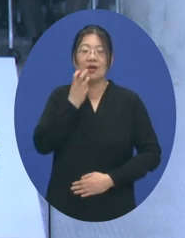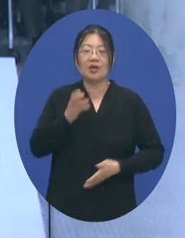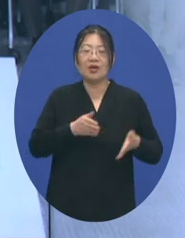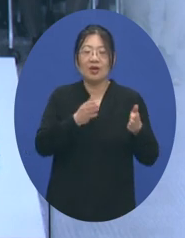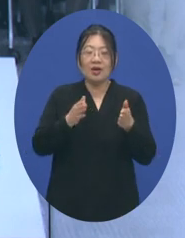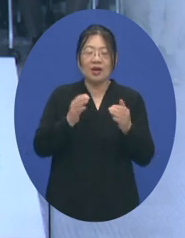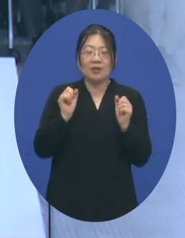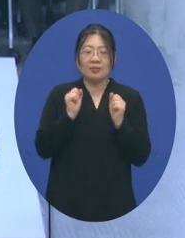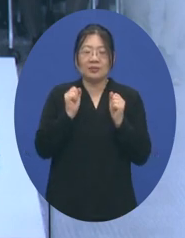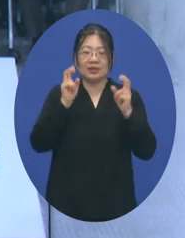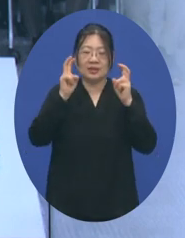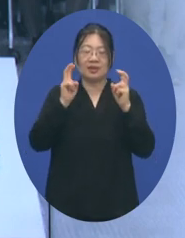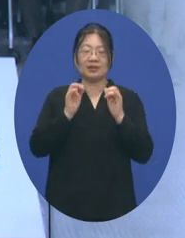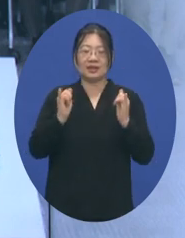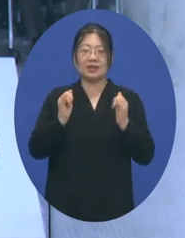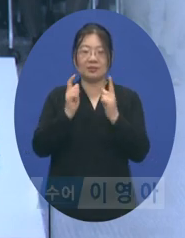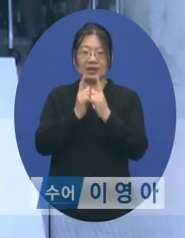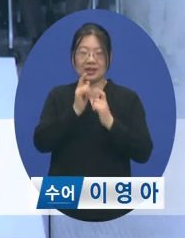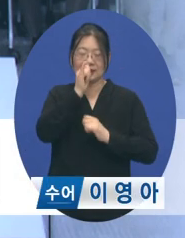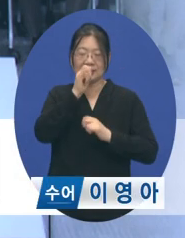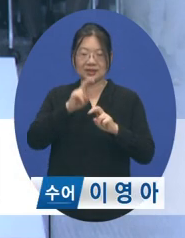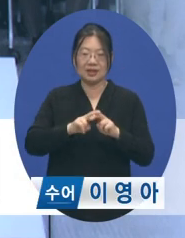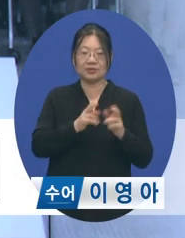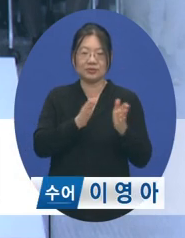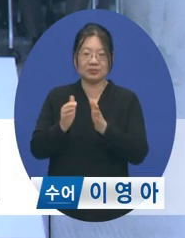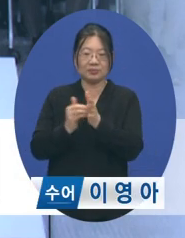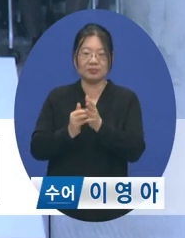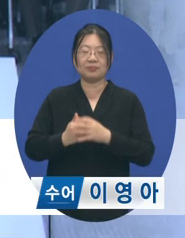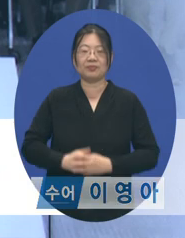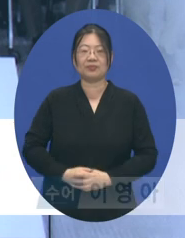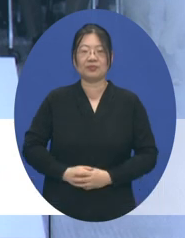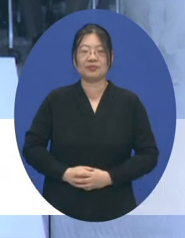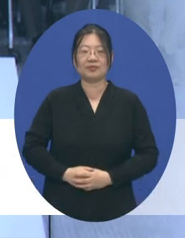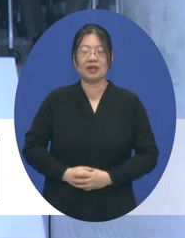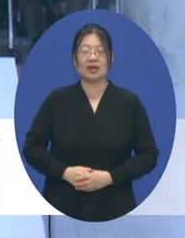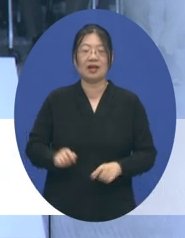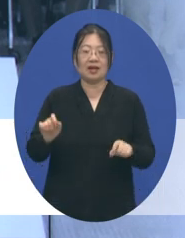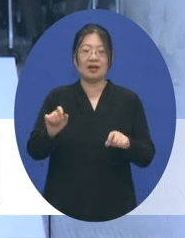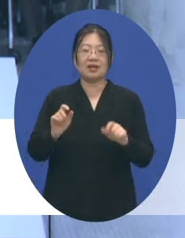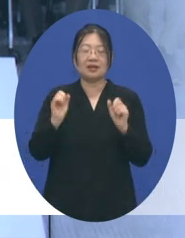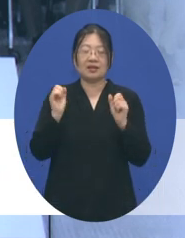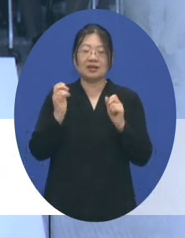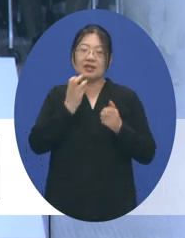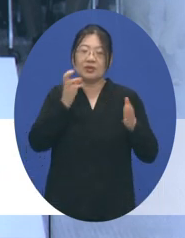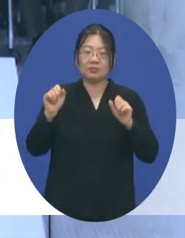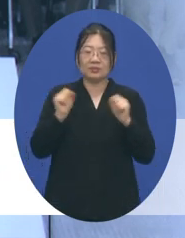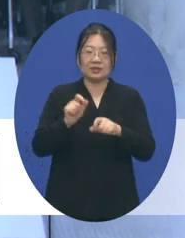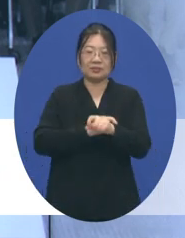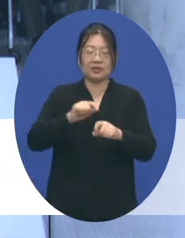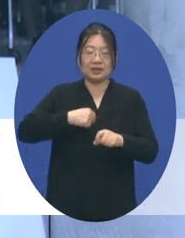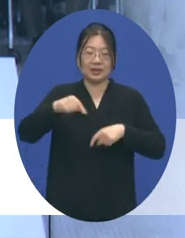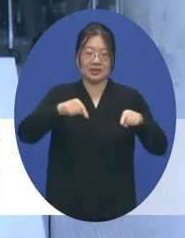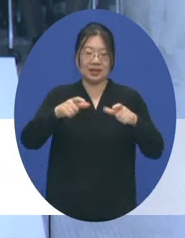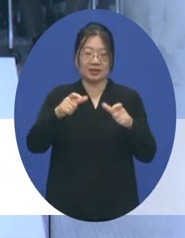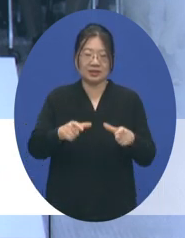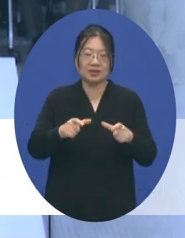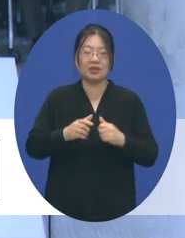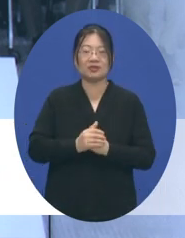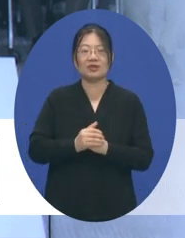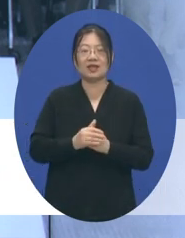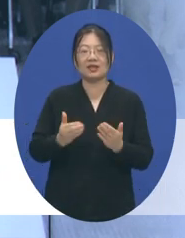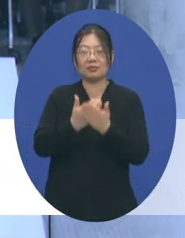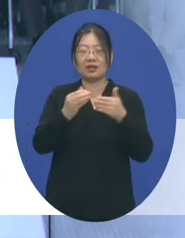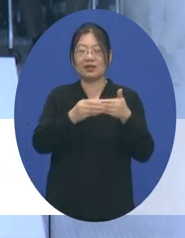경기도가 경기북부 기업인들과 만날 수 있는 자리를 마련했습니다. 경기북부 특별자치도 설치로 북부 대개발을 이끌고